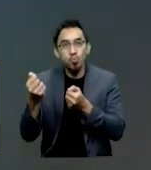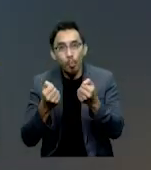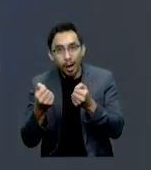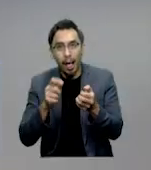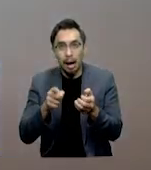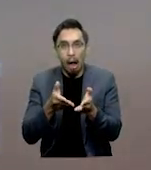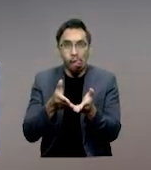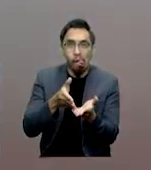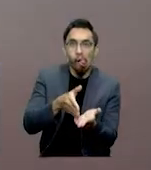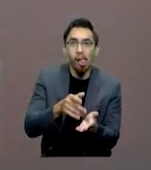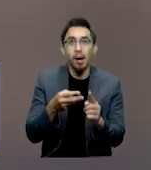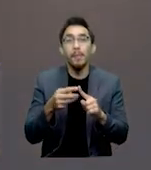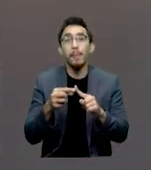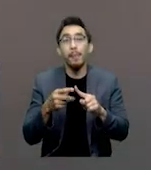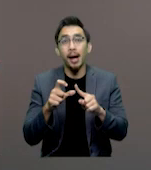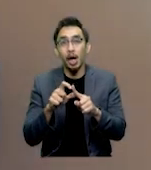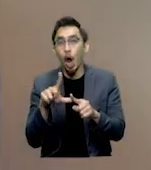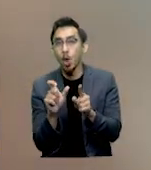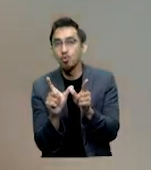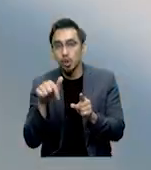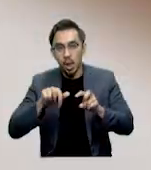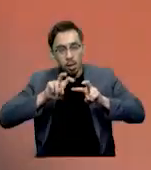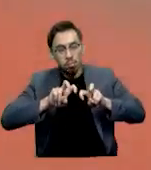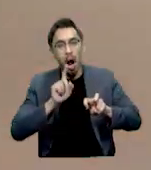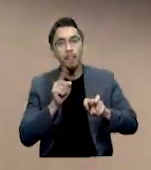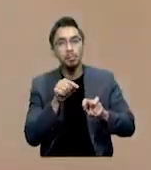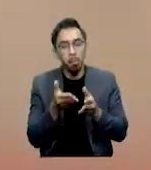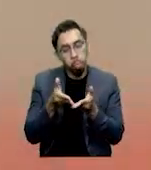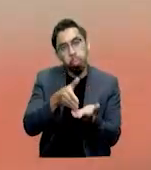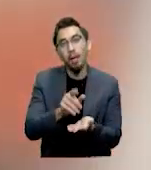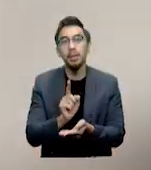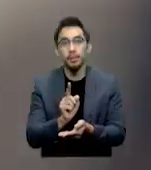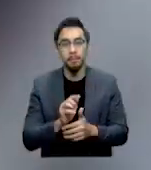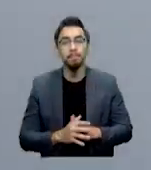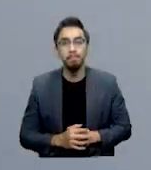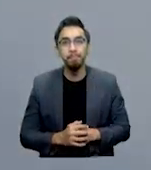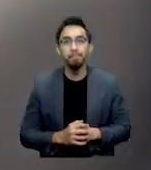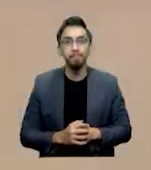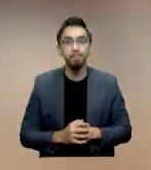terapung BPBD Luwu Timur masih menyelidiki penyebab kapal tenggelam